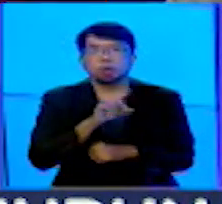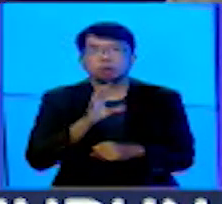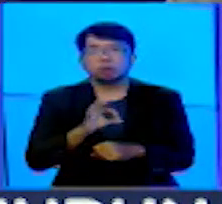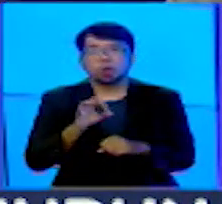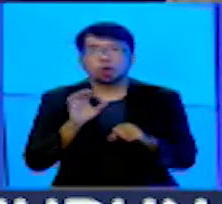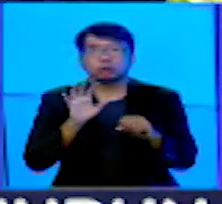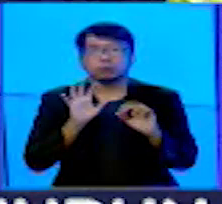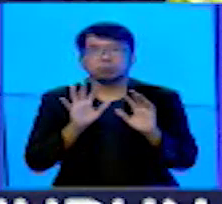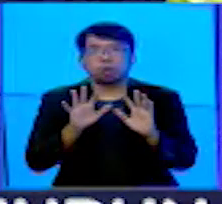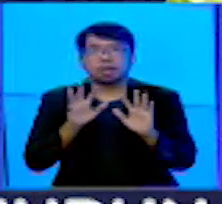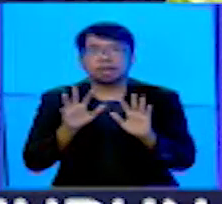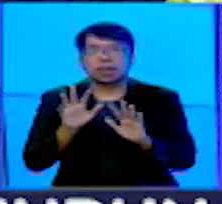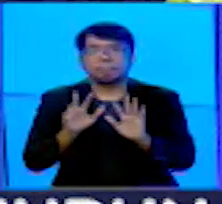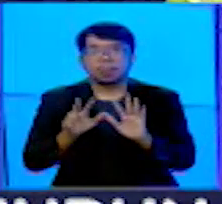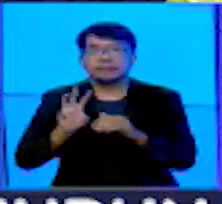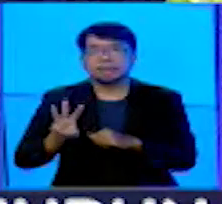110.083 kasus.